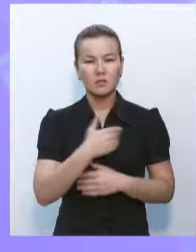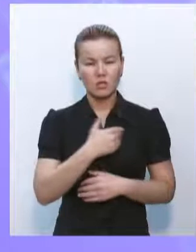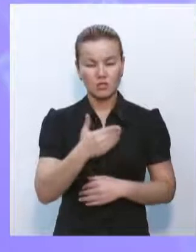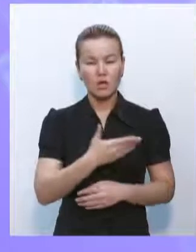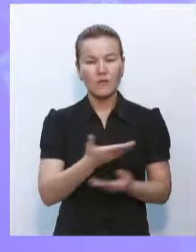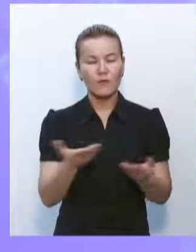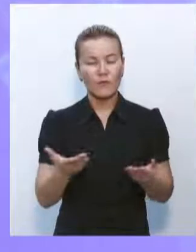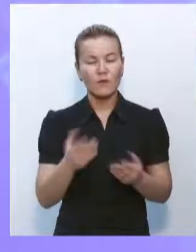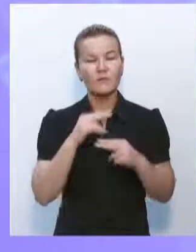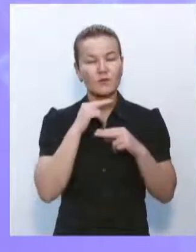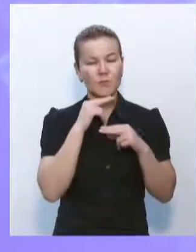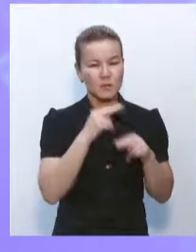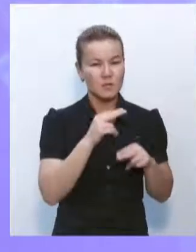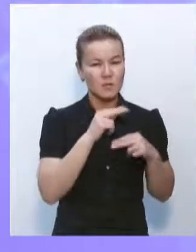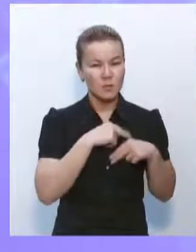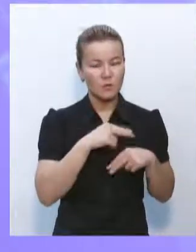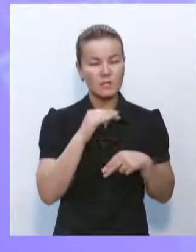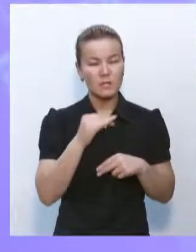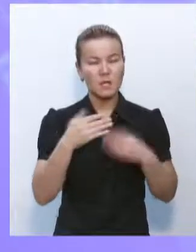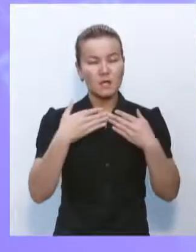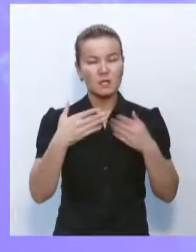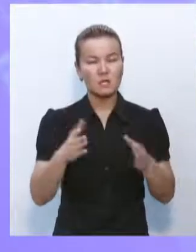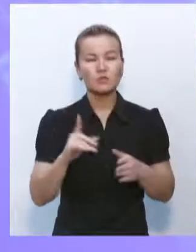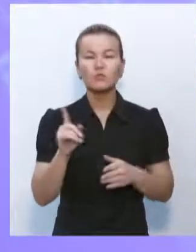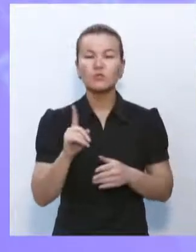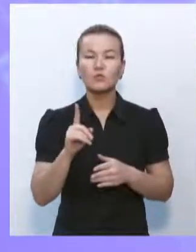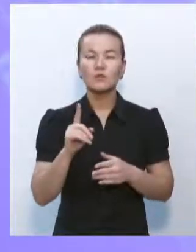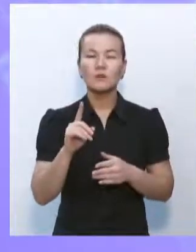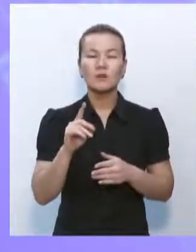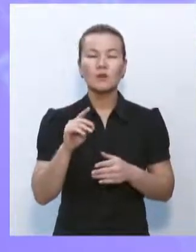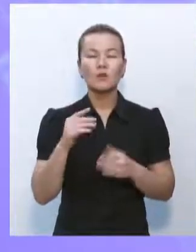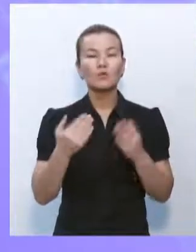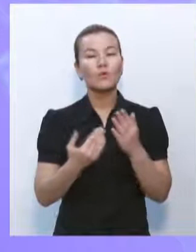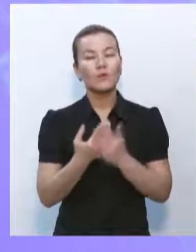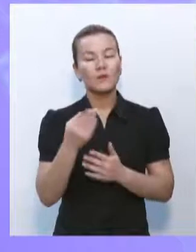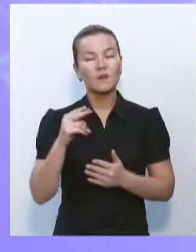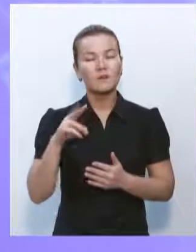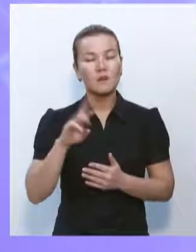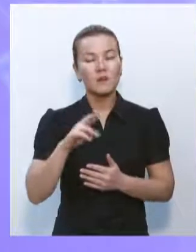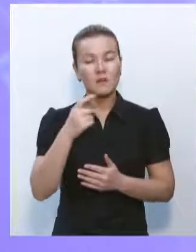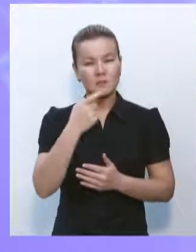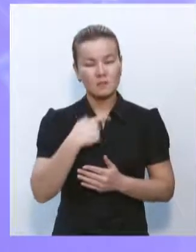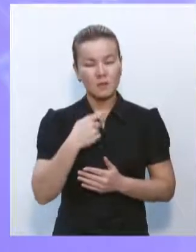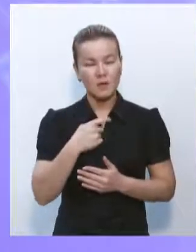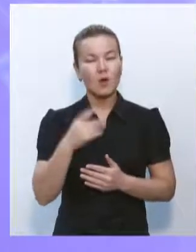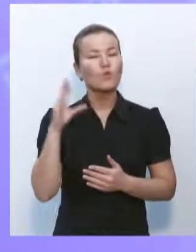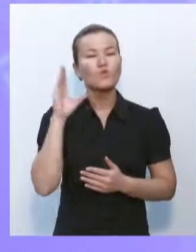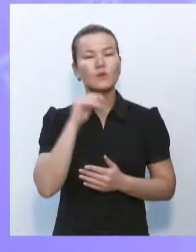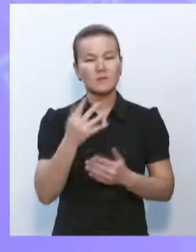Желаю вам работать внимательно и открыть что-то новое для себя. Удачи